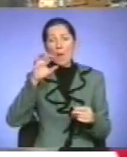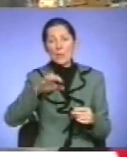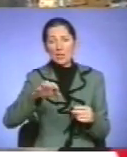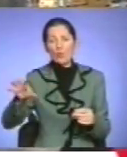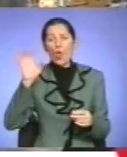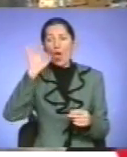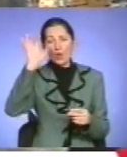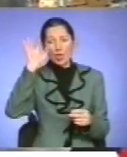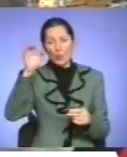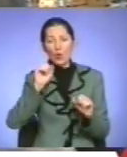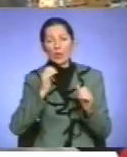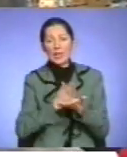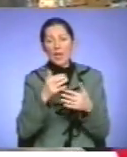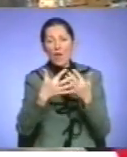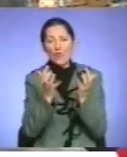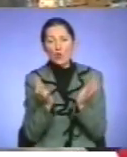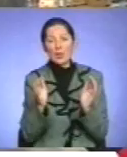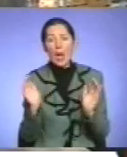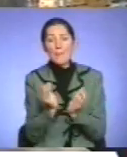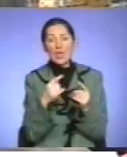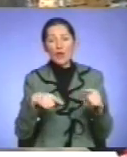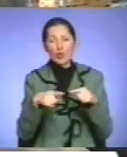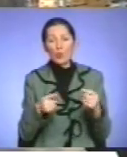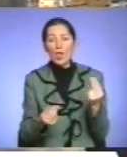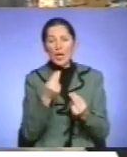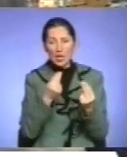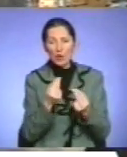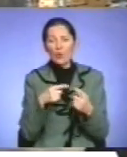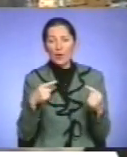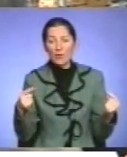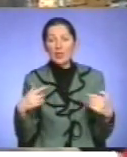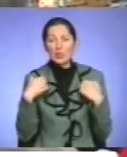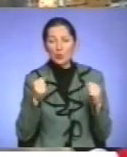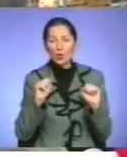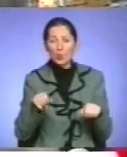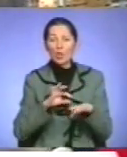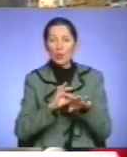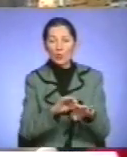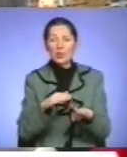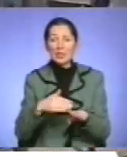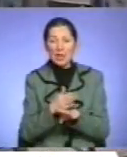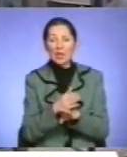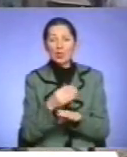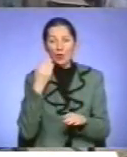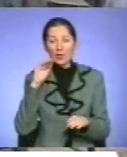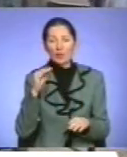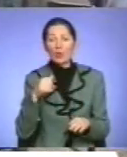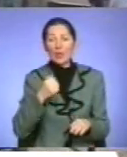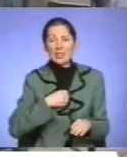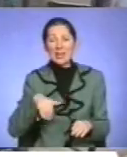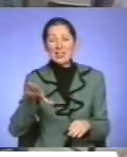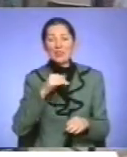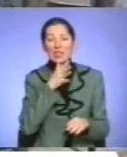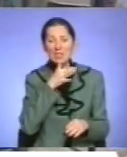є міні-ворота для міні-футбола. Тобто ігрові види спорту тут можна проводити досить якісно і ефективно. На жаль, за весь час,